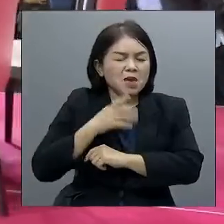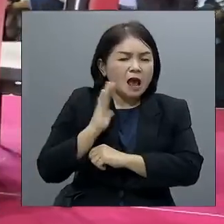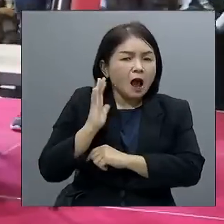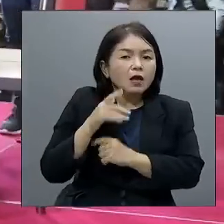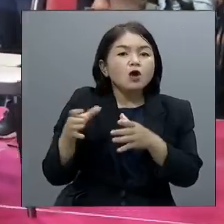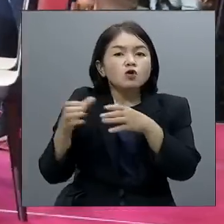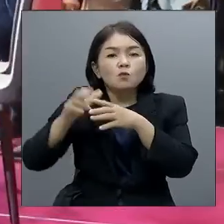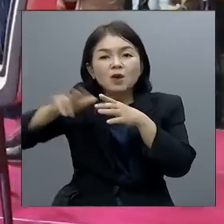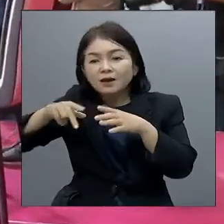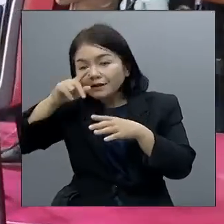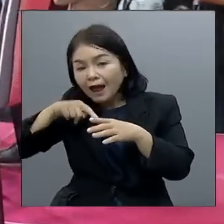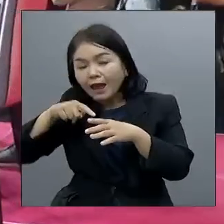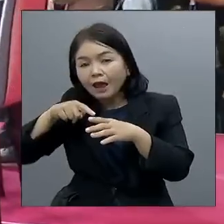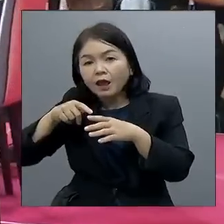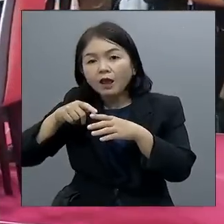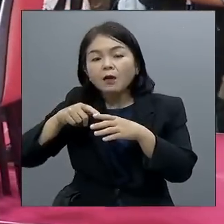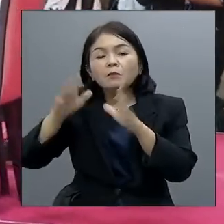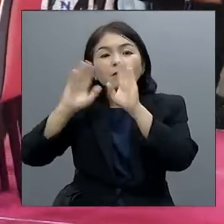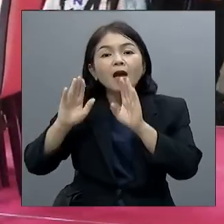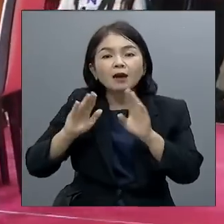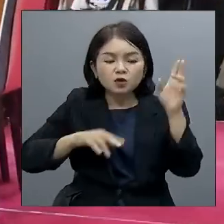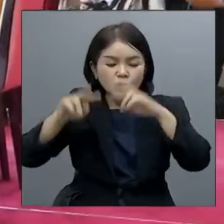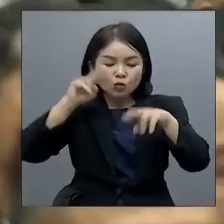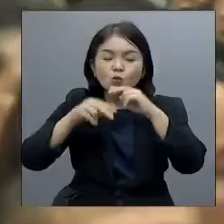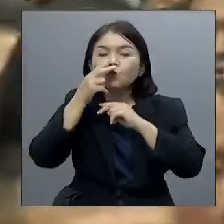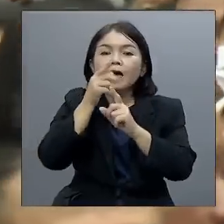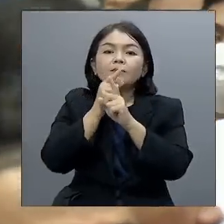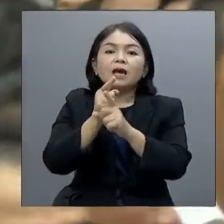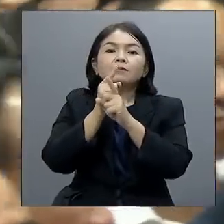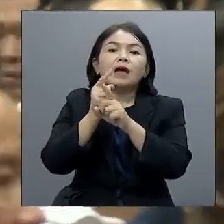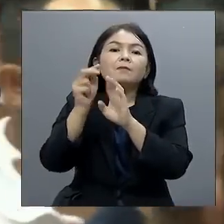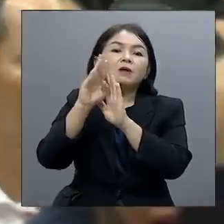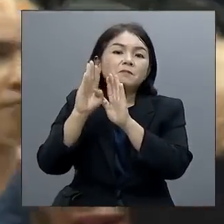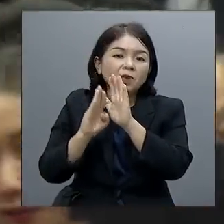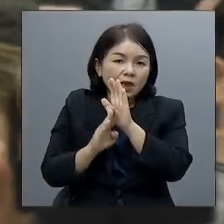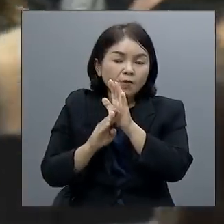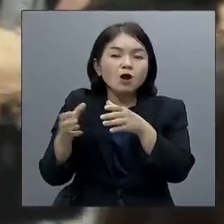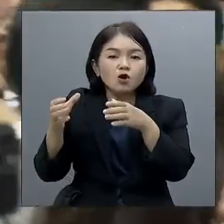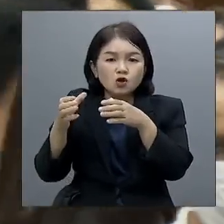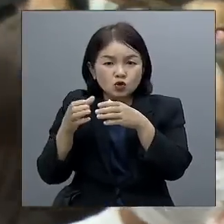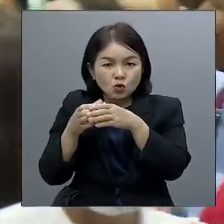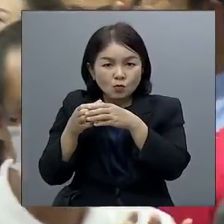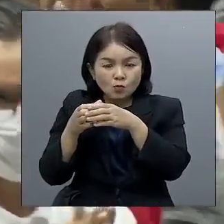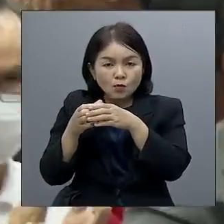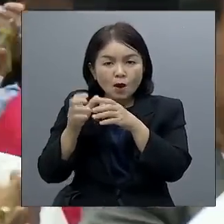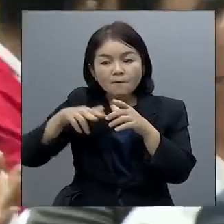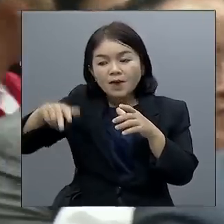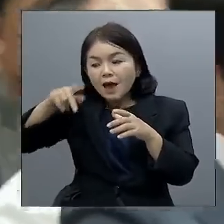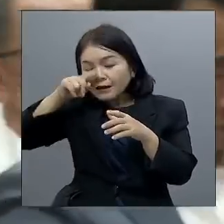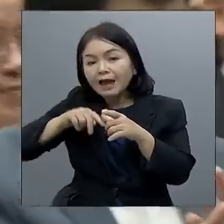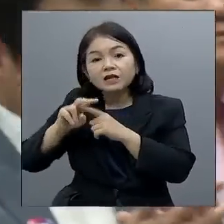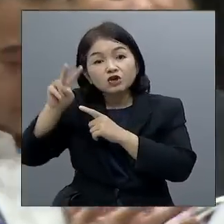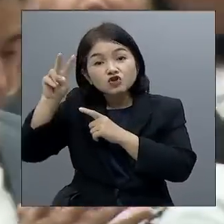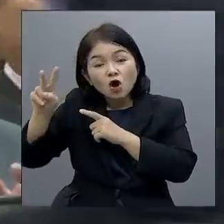พรรคเพื่อไทยถอยแต่ต้องการรักษาหลักการเอาไว้ซึ่งหากพรรคเพื่อไทยยังเป็นอันดับ 2ก็ต้องยอมรับ